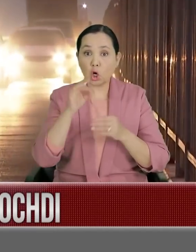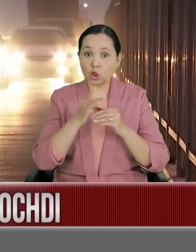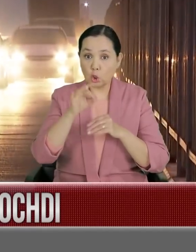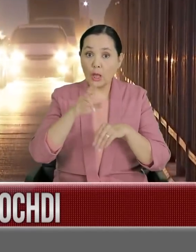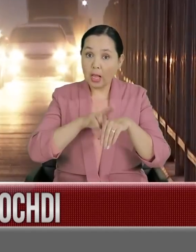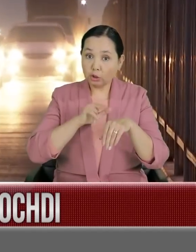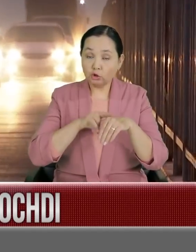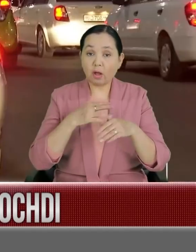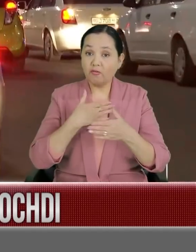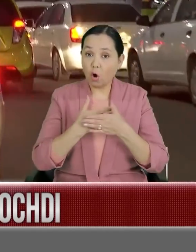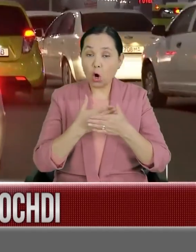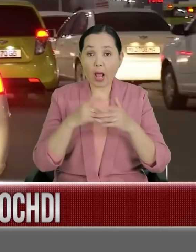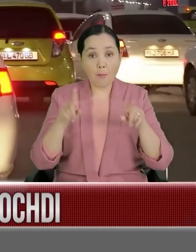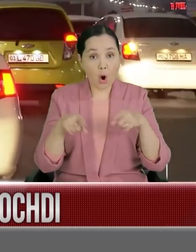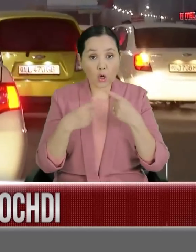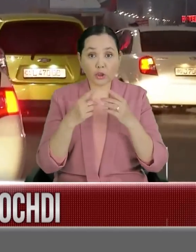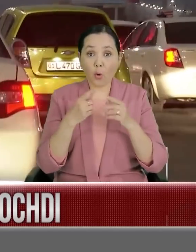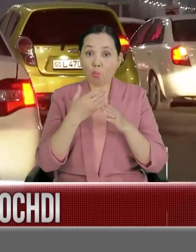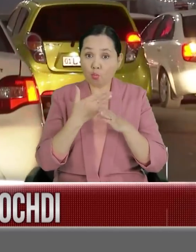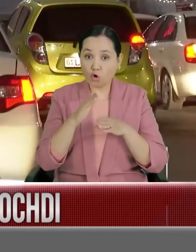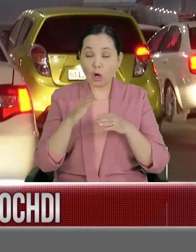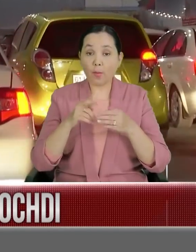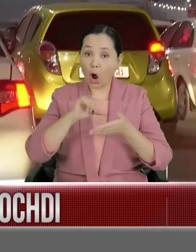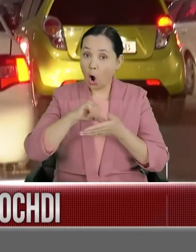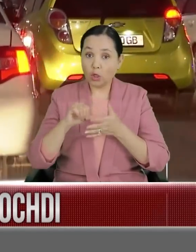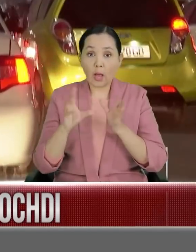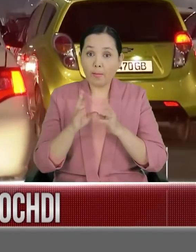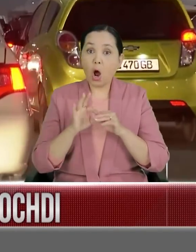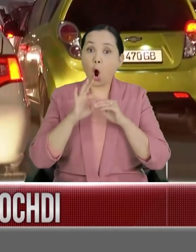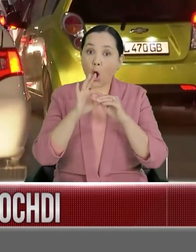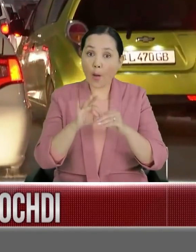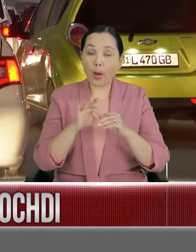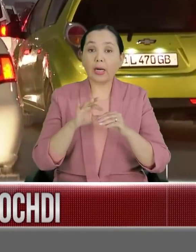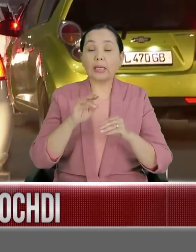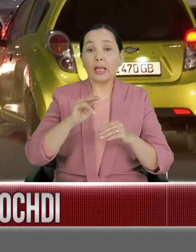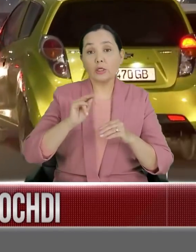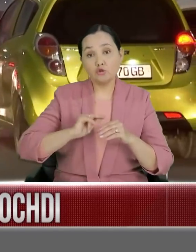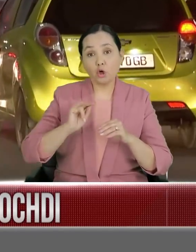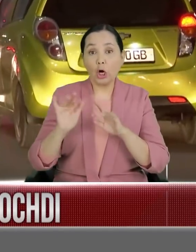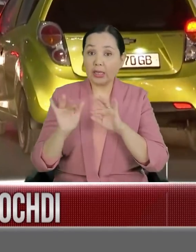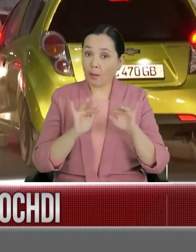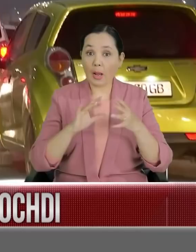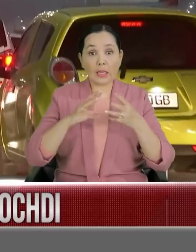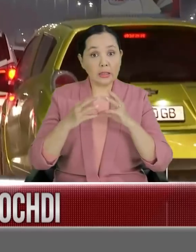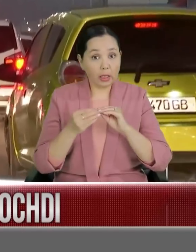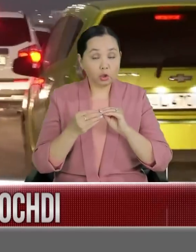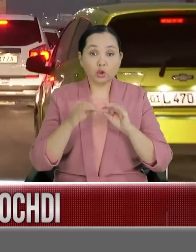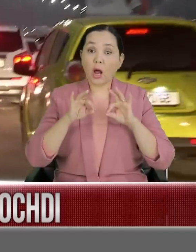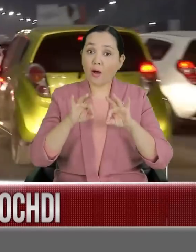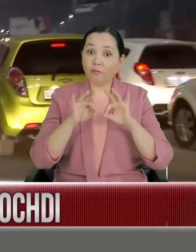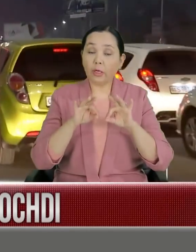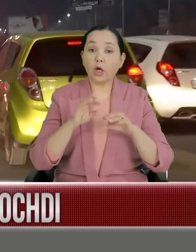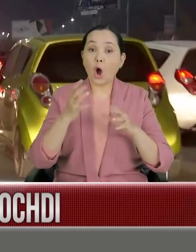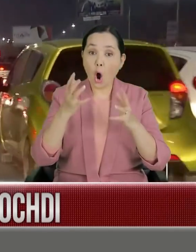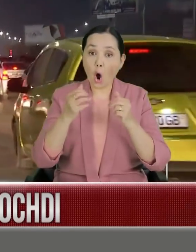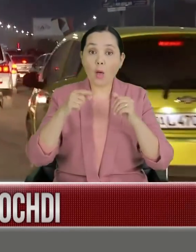ichki ishlar organlari faoliyatini muvofiqlashtirish boshqarmasi xodimlar tomonidan olib borilgan tezkor chora tadbirlar natijasida avtomobilni